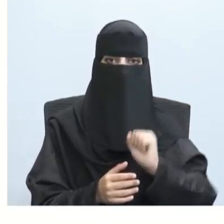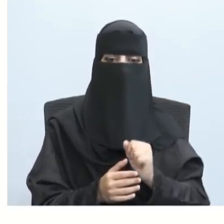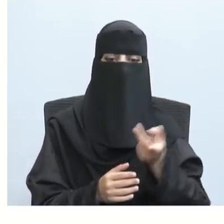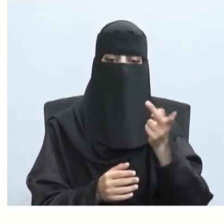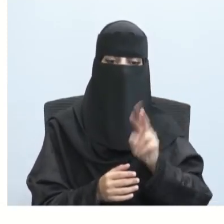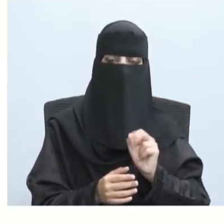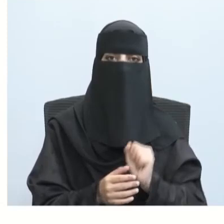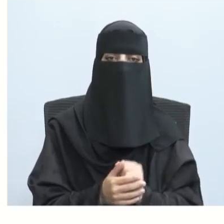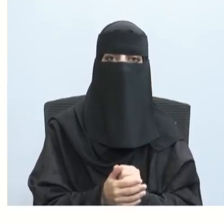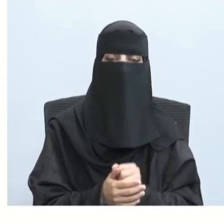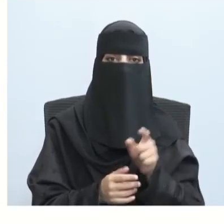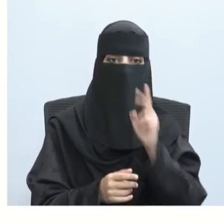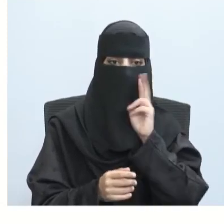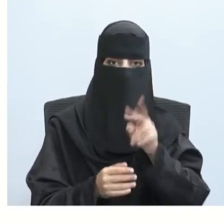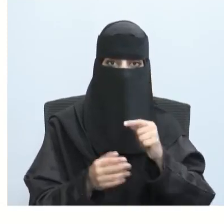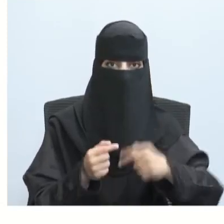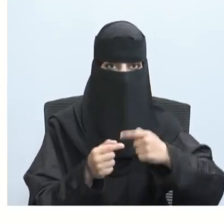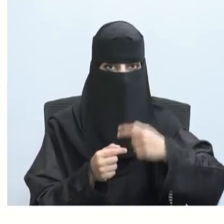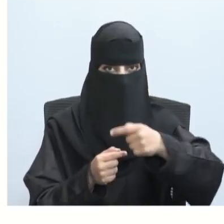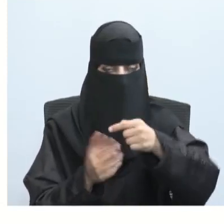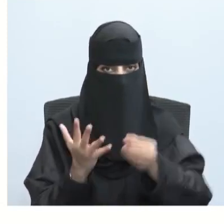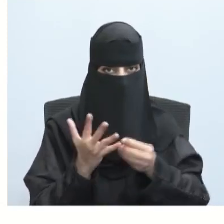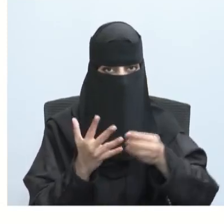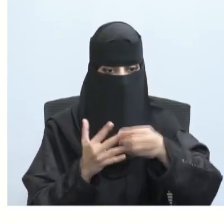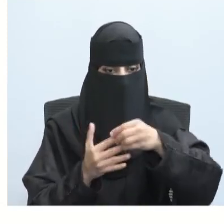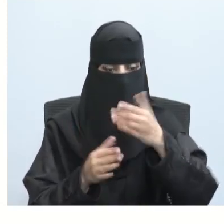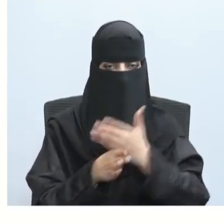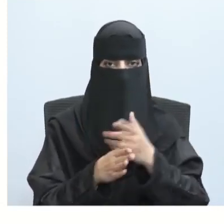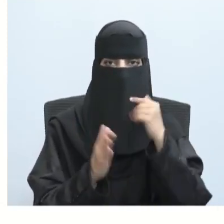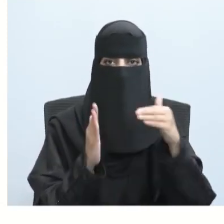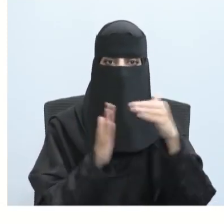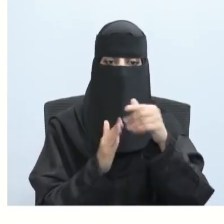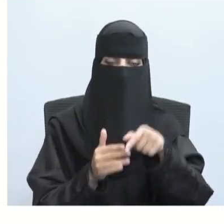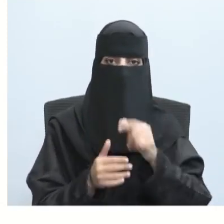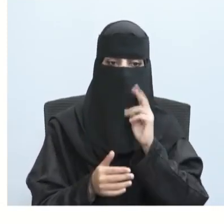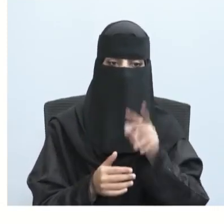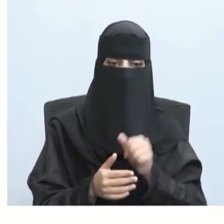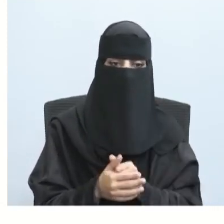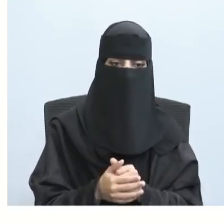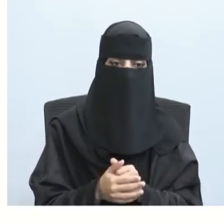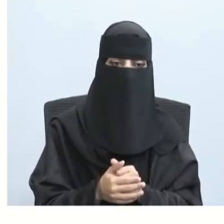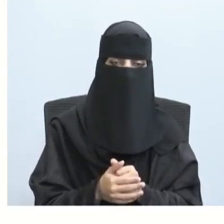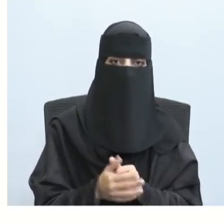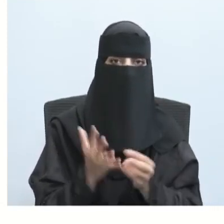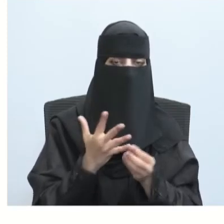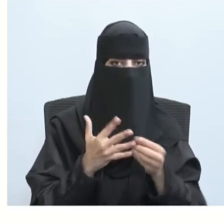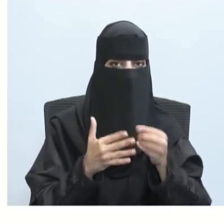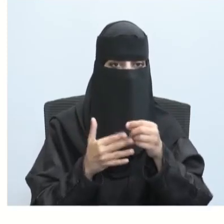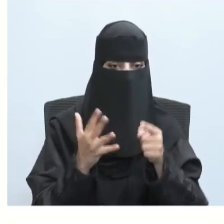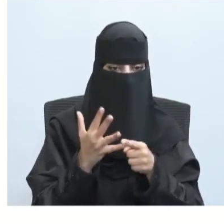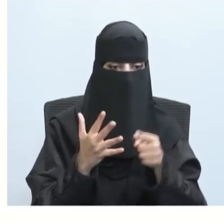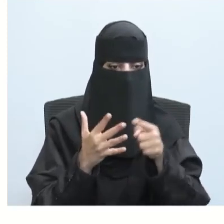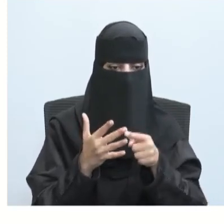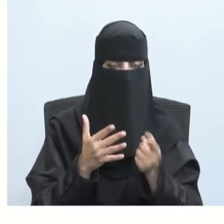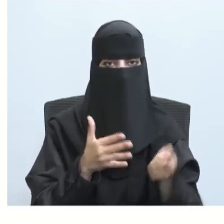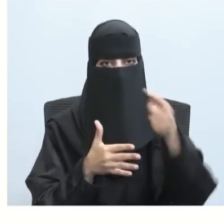عبر مهاره التتابع عزيزي الطالب وعزيزه الطالبه سوف يكون لدينا خطوات منها الاول